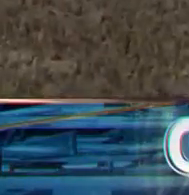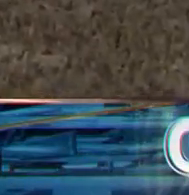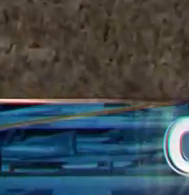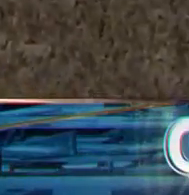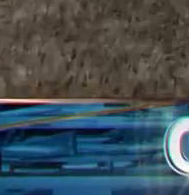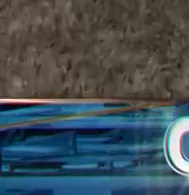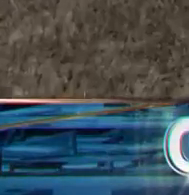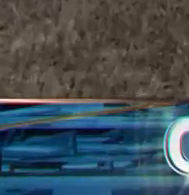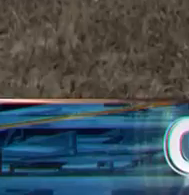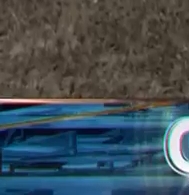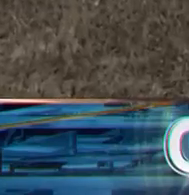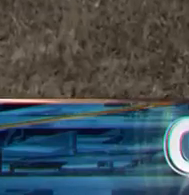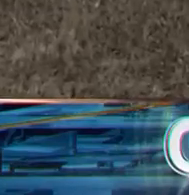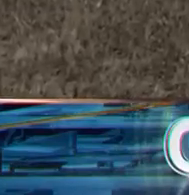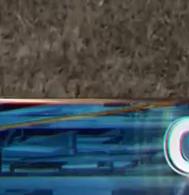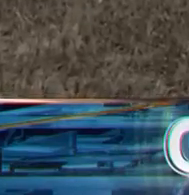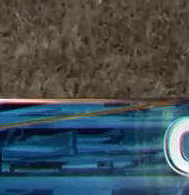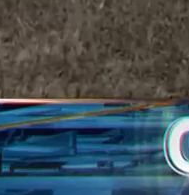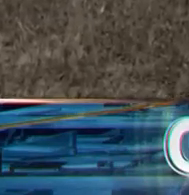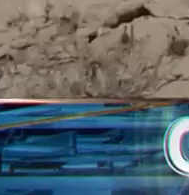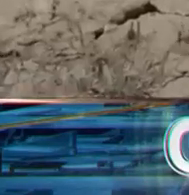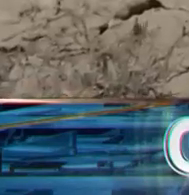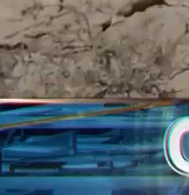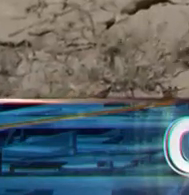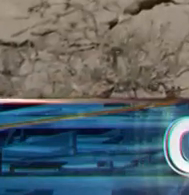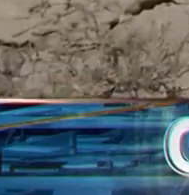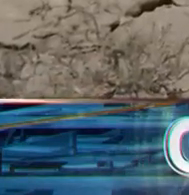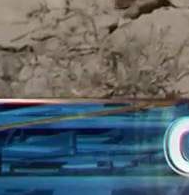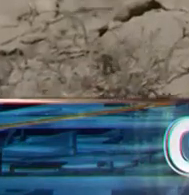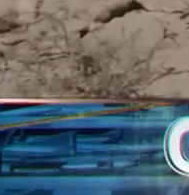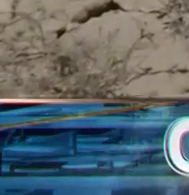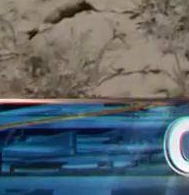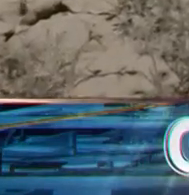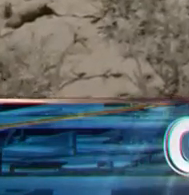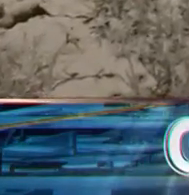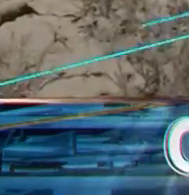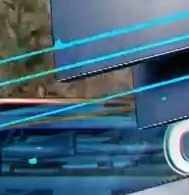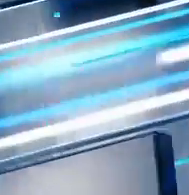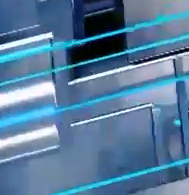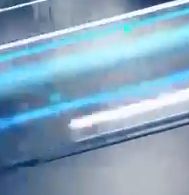Итальянский прус наступает. В области создана специальная комиссия по борьбе с саранчой.